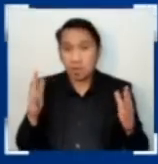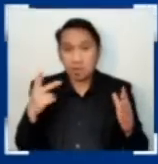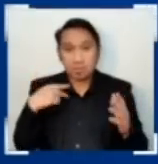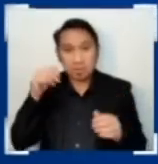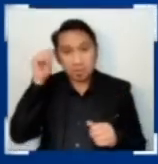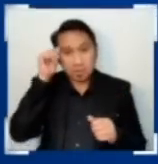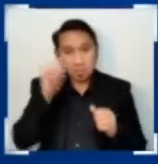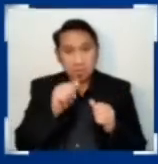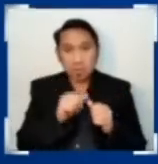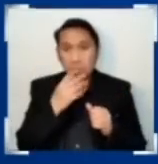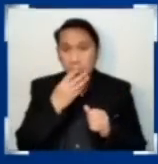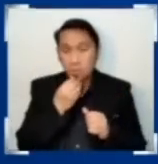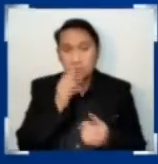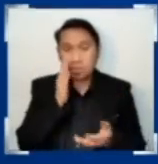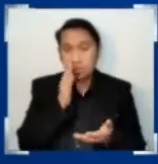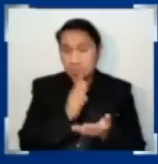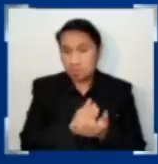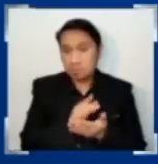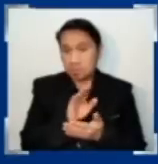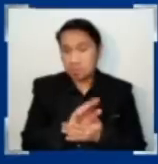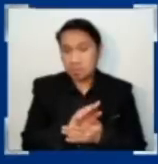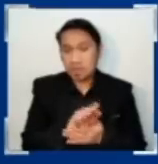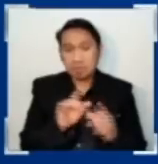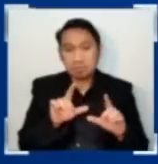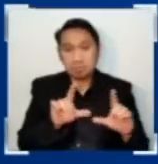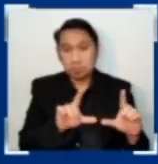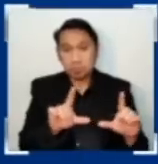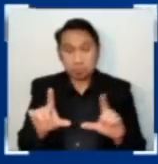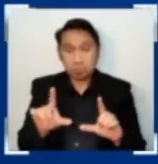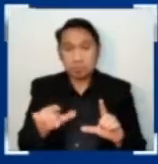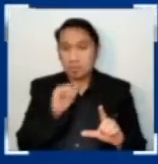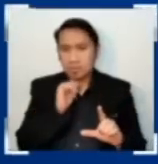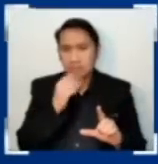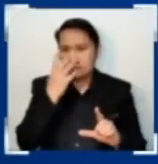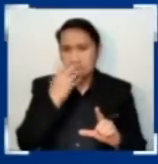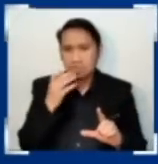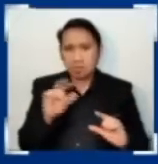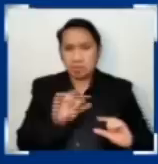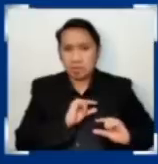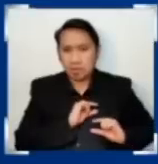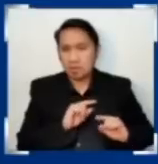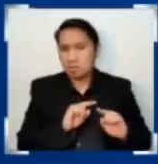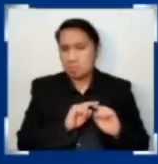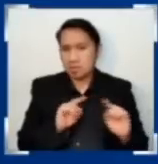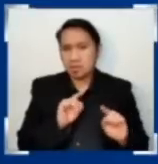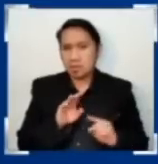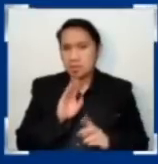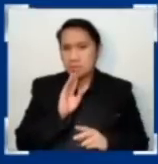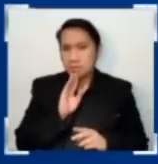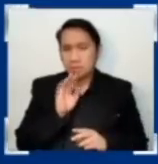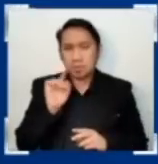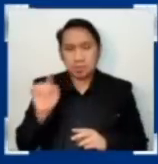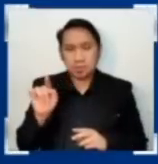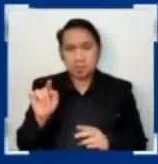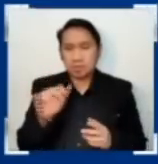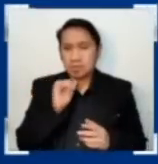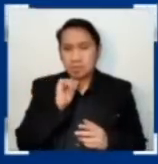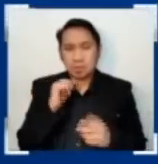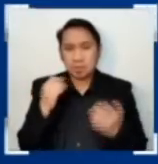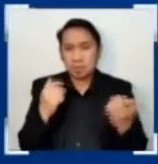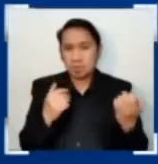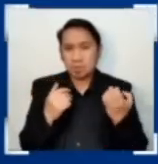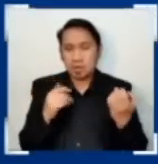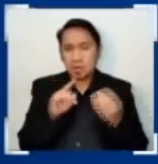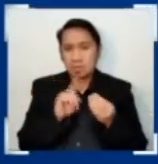mang nagpatigil ng X-ray machine. Hindi rin daw siya galit sa mga guard, pero nakakadismay raw ang kawalan nila ng urgency sa nangyari